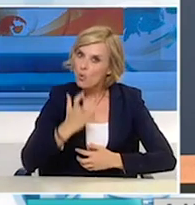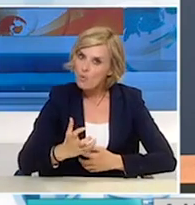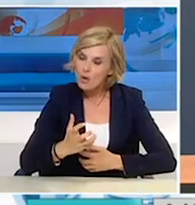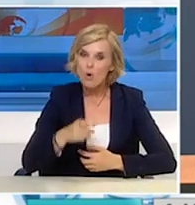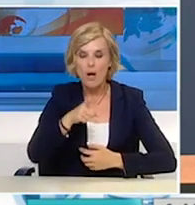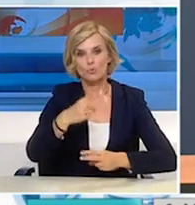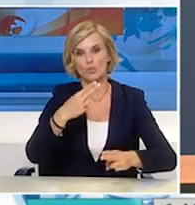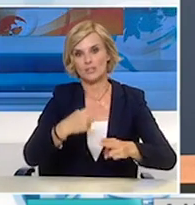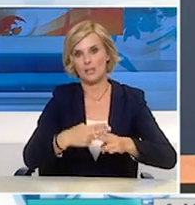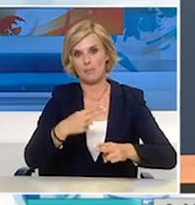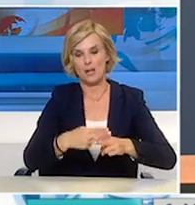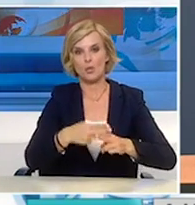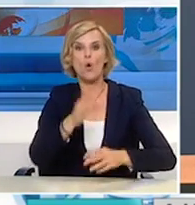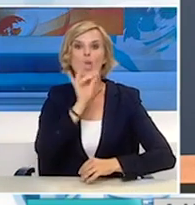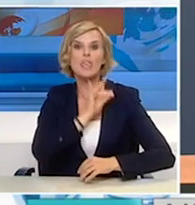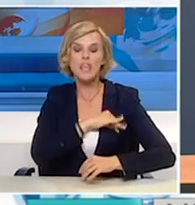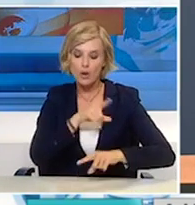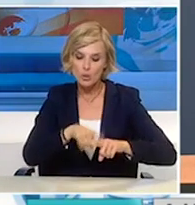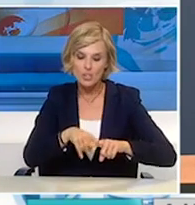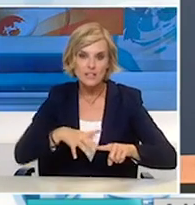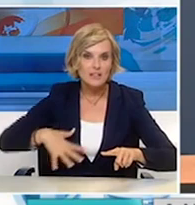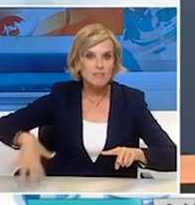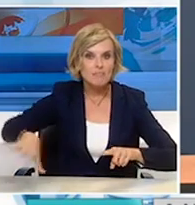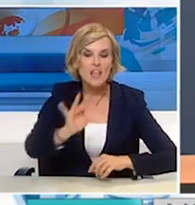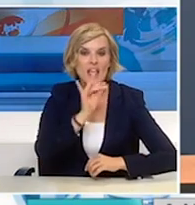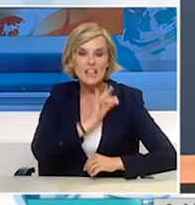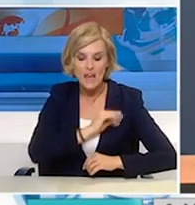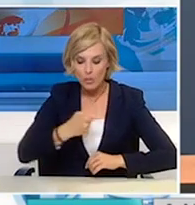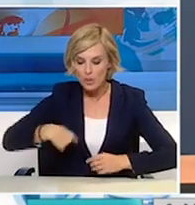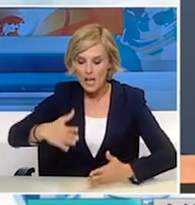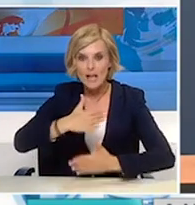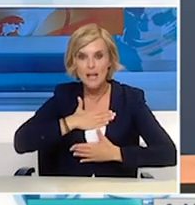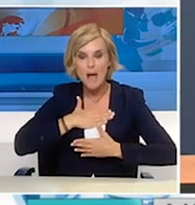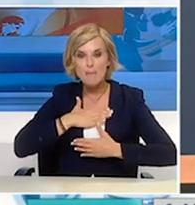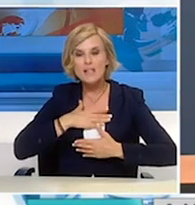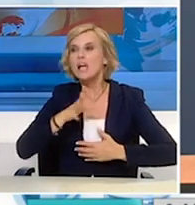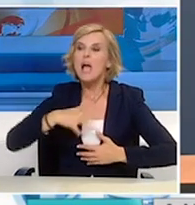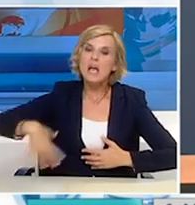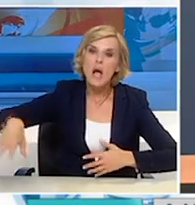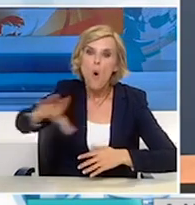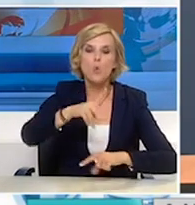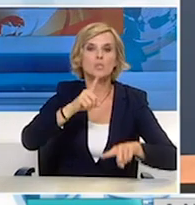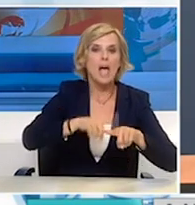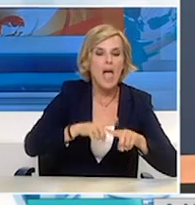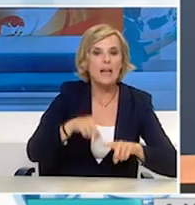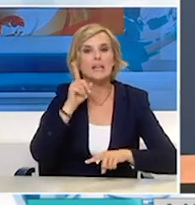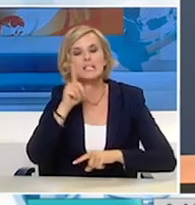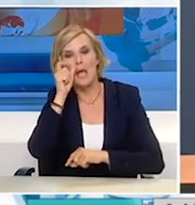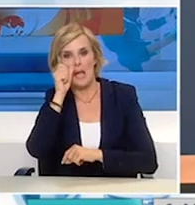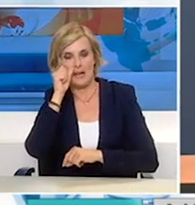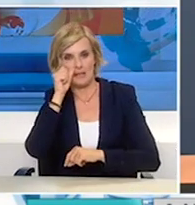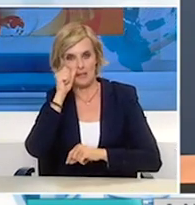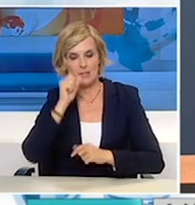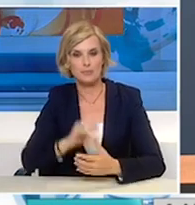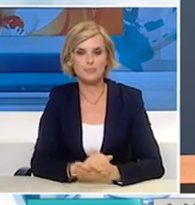και αυτό είναι σημαντικό κέρδος για τη χώρα αλλά και για μας, για το αύριο της πατρίδας μας, για όλους τους Έλληνες πολίτες. Σε